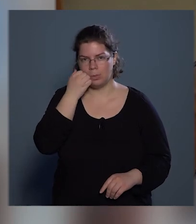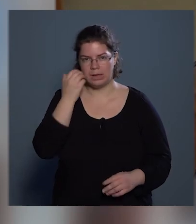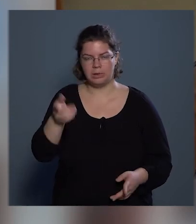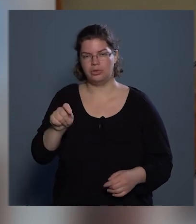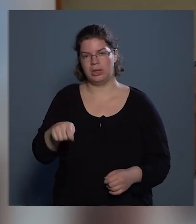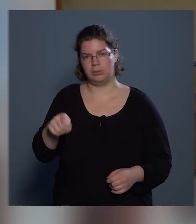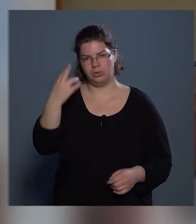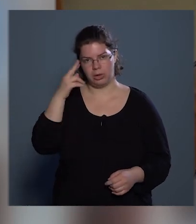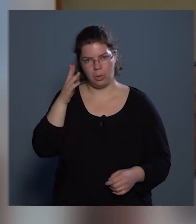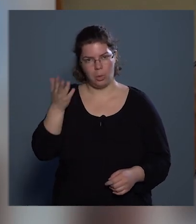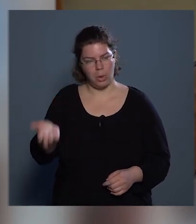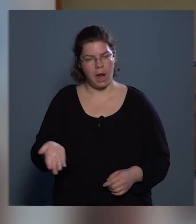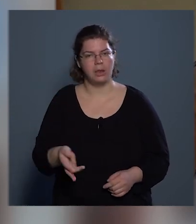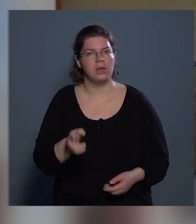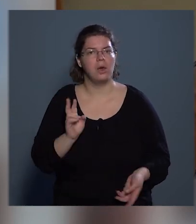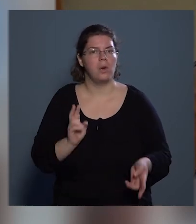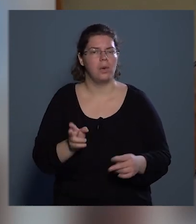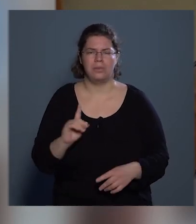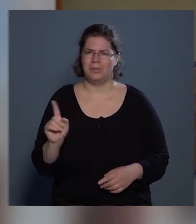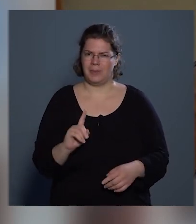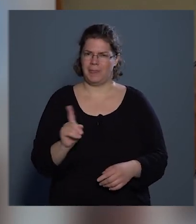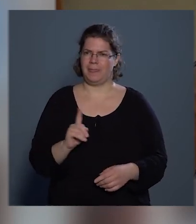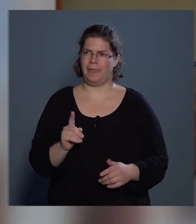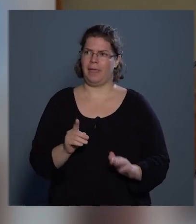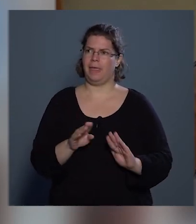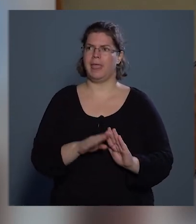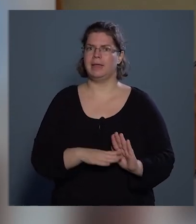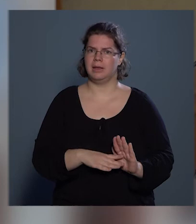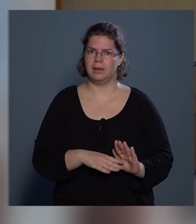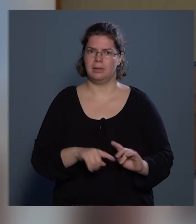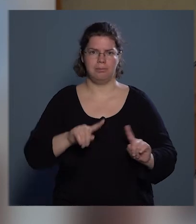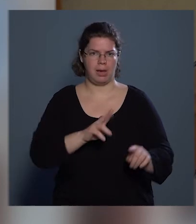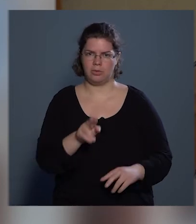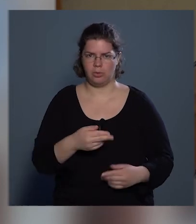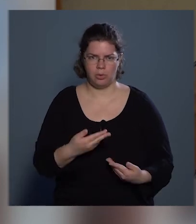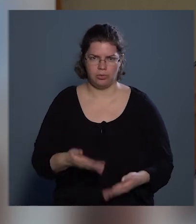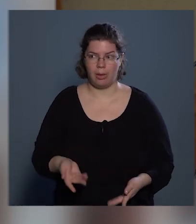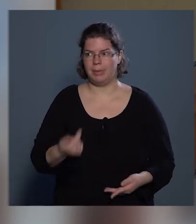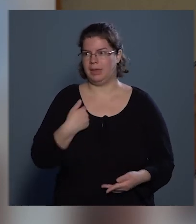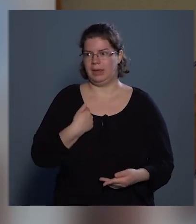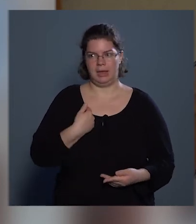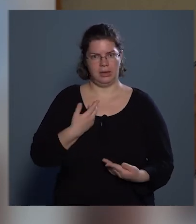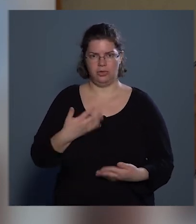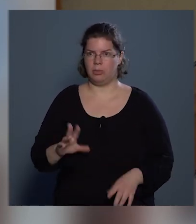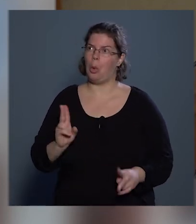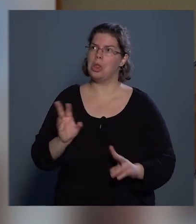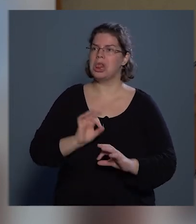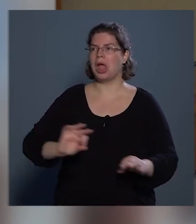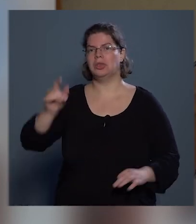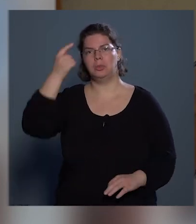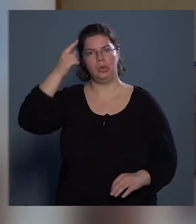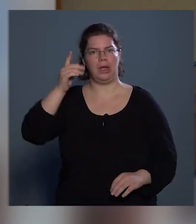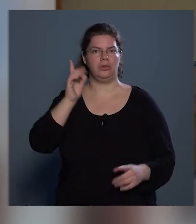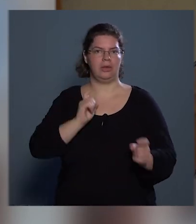képviselő urat, hogy ne tételezze fel másról sem, ahogy én sem, hogy legjobb tudása szerint nem